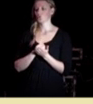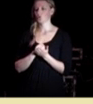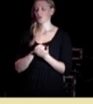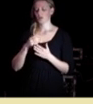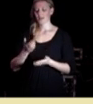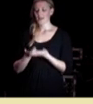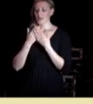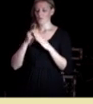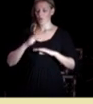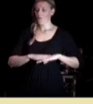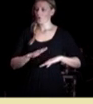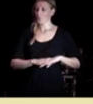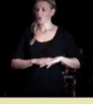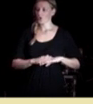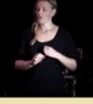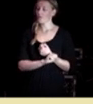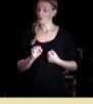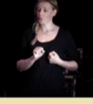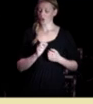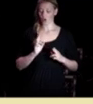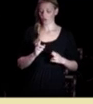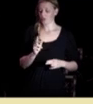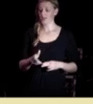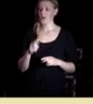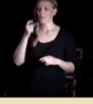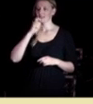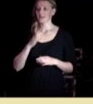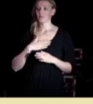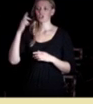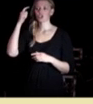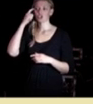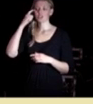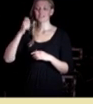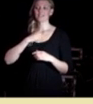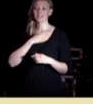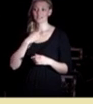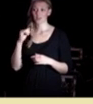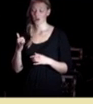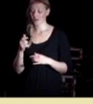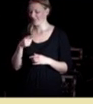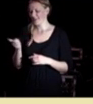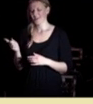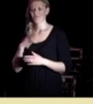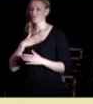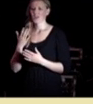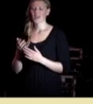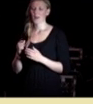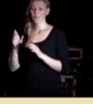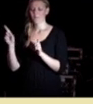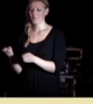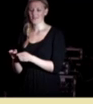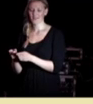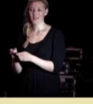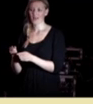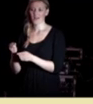det hjelper å forebygge, også blant mennesker med psykiske lidelser. Det er jo ikke det at de har mindre kapable